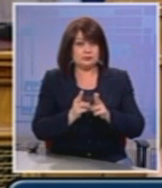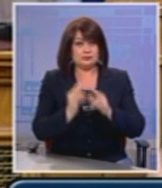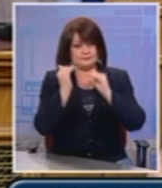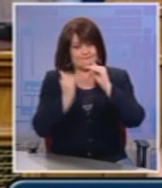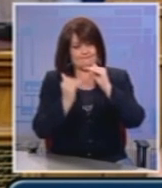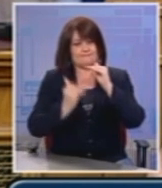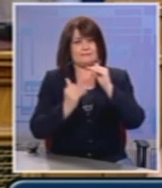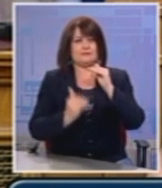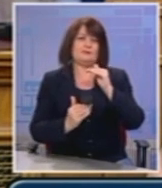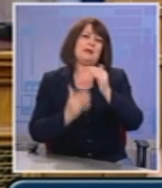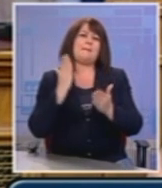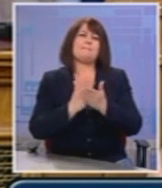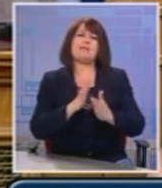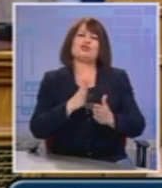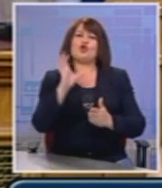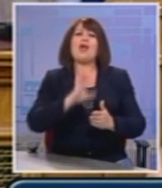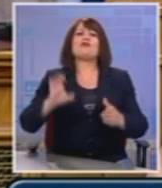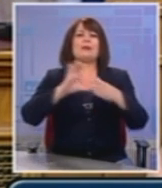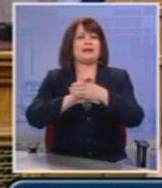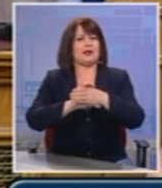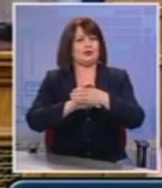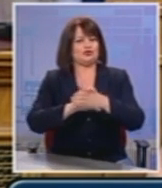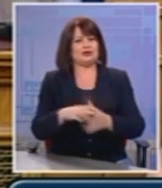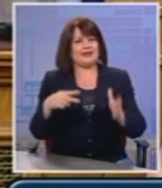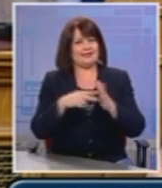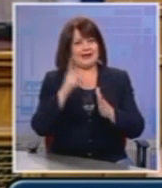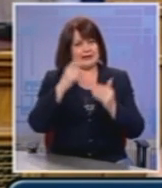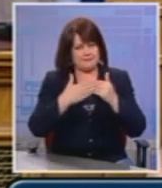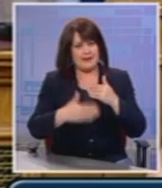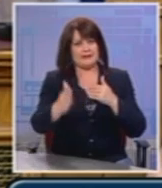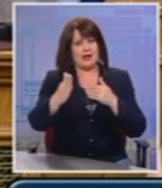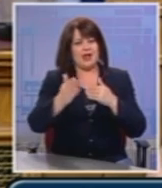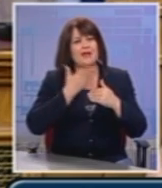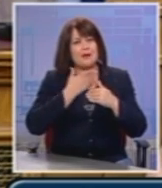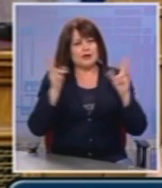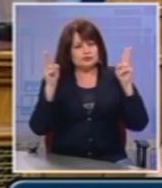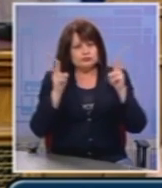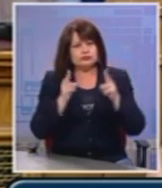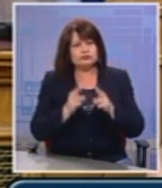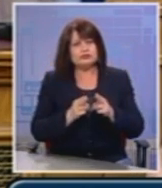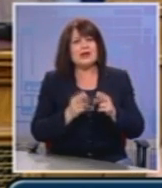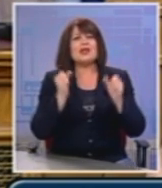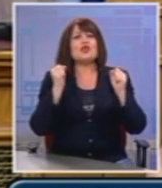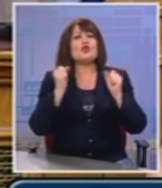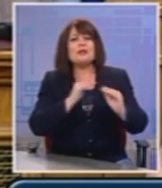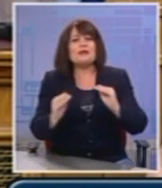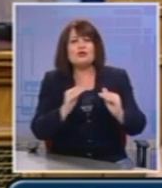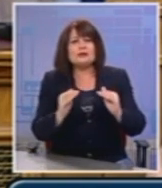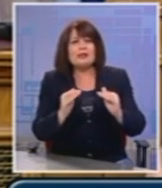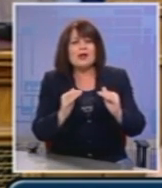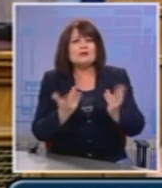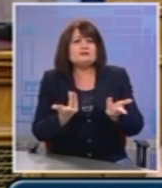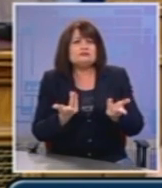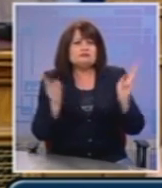σημαντικά κάτω από το μέσο όρο της ευρωπαϊκής ένωσης από το 2010 10 περιόρισαν την υγειονομική περίθαλψη και